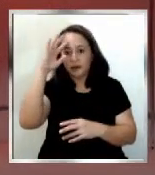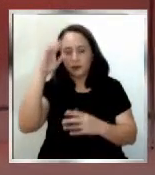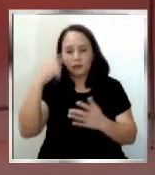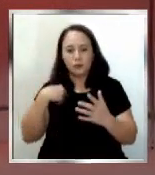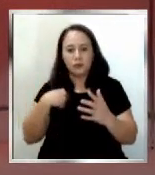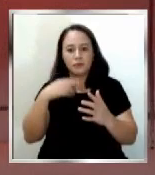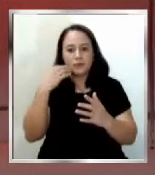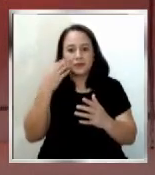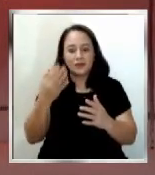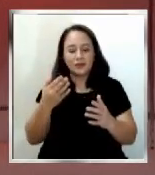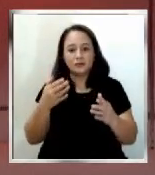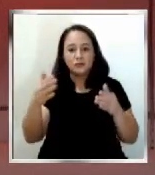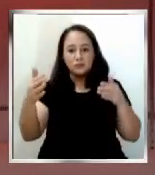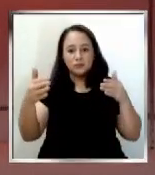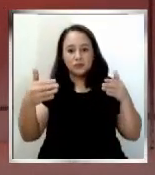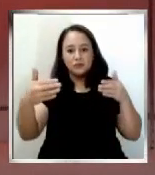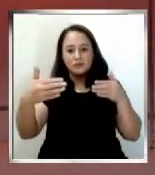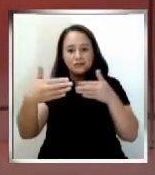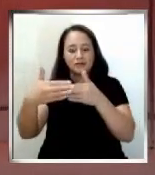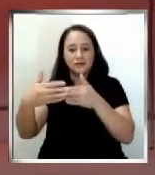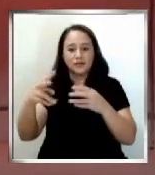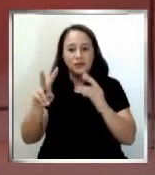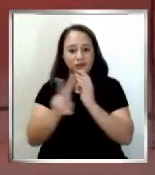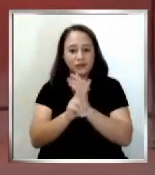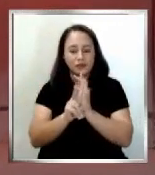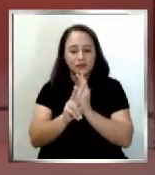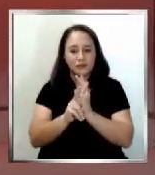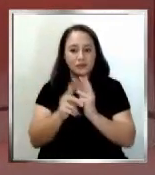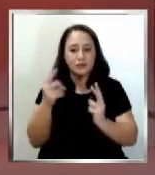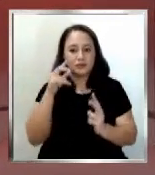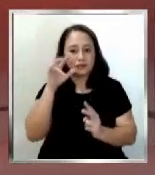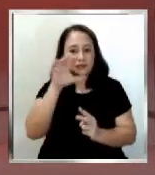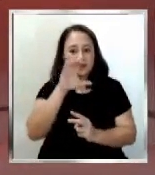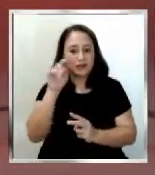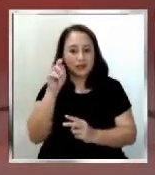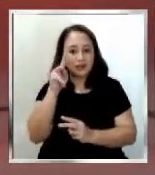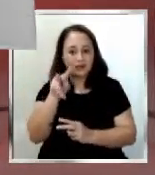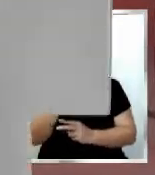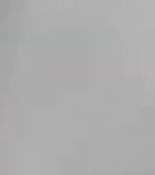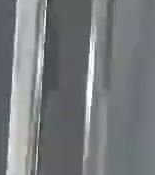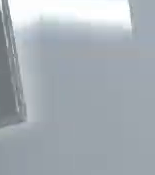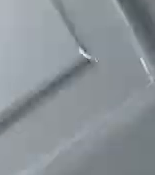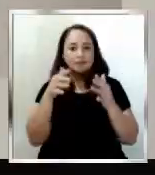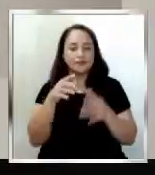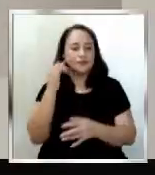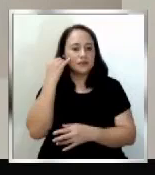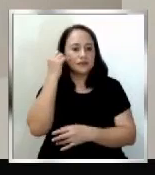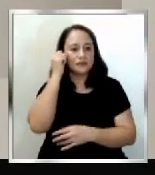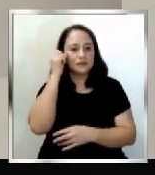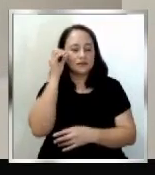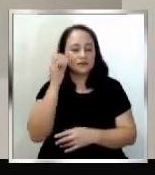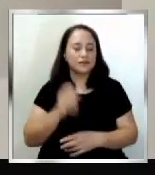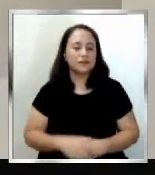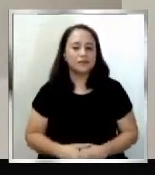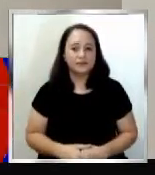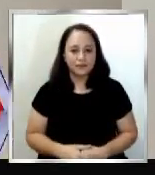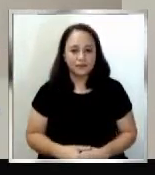van. Yan at ang iba pang nahulikam na disgrasya sa pagtutok ni John Consulta.